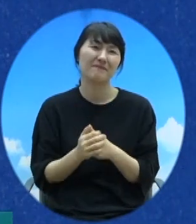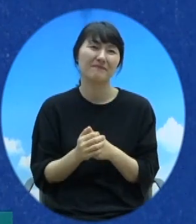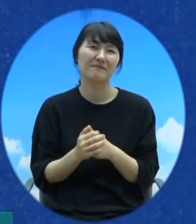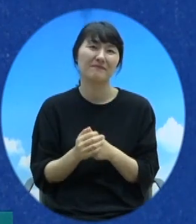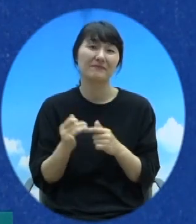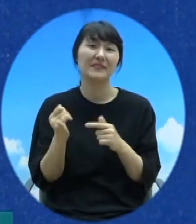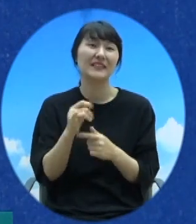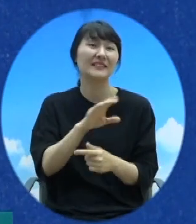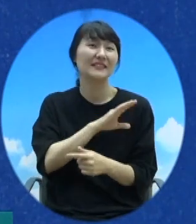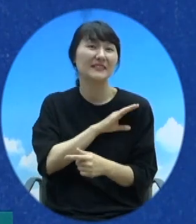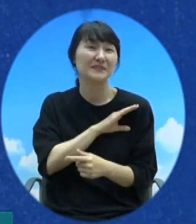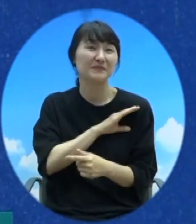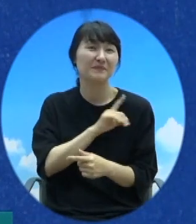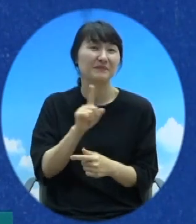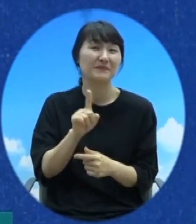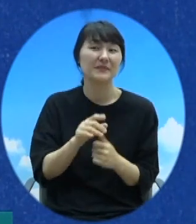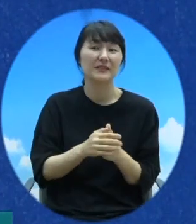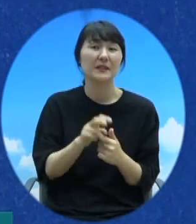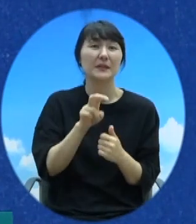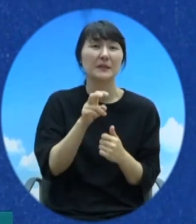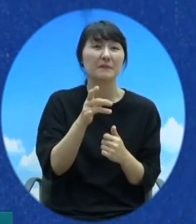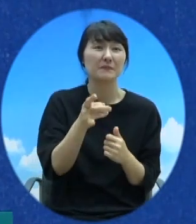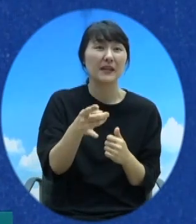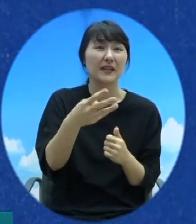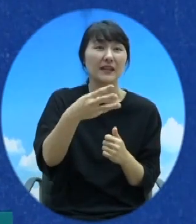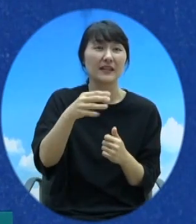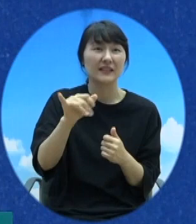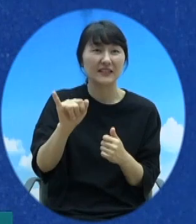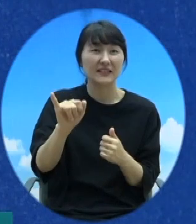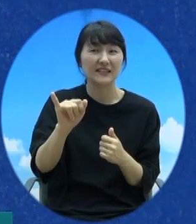그의 이름은 메리